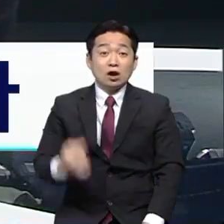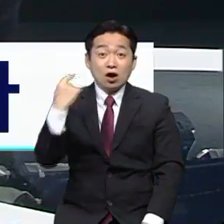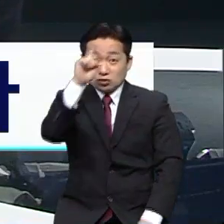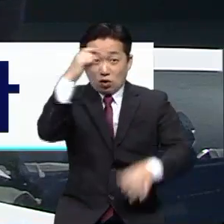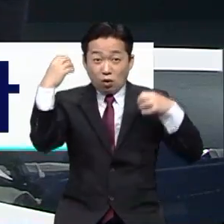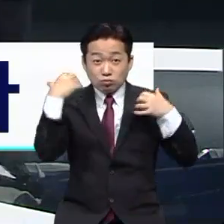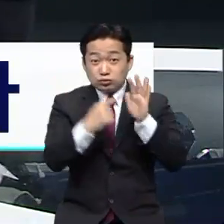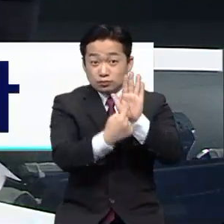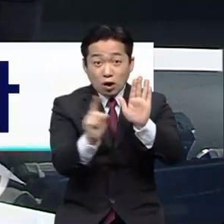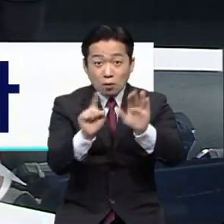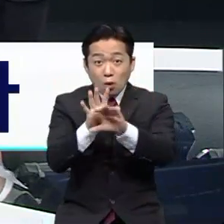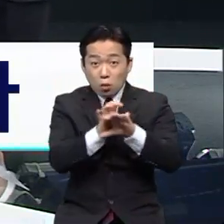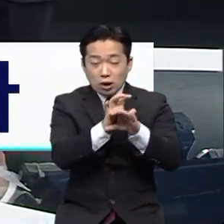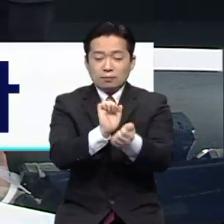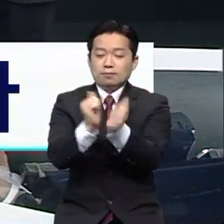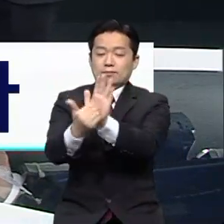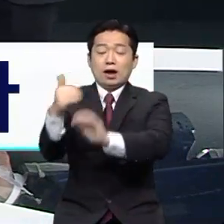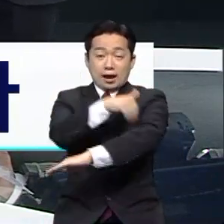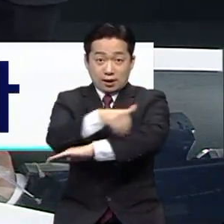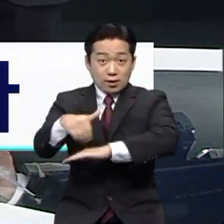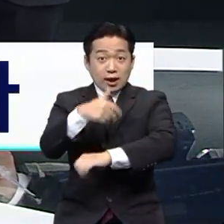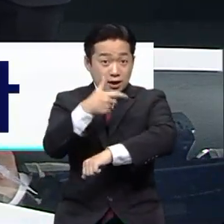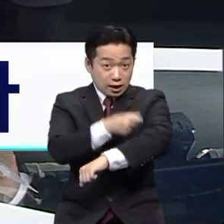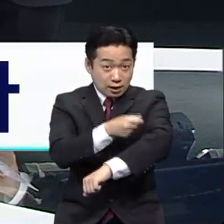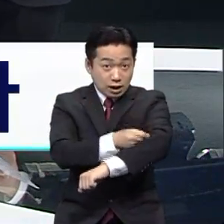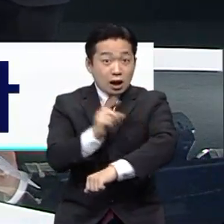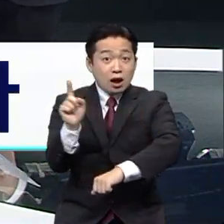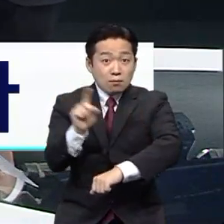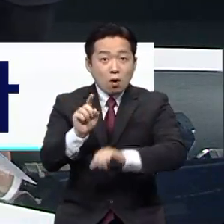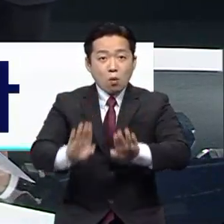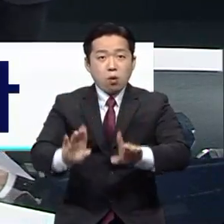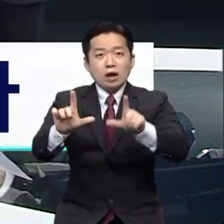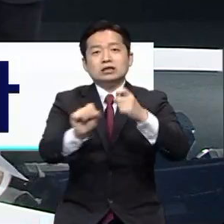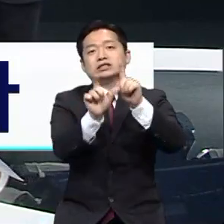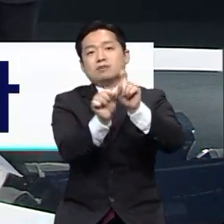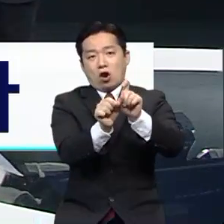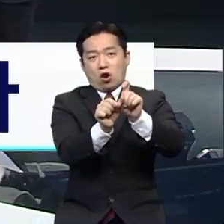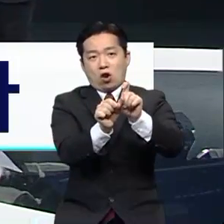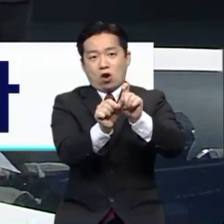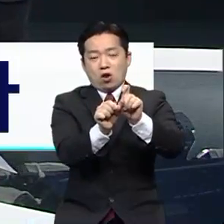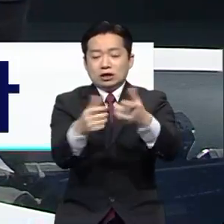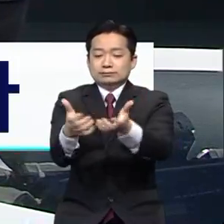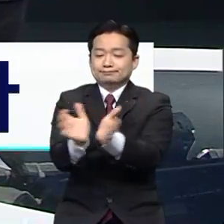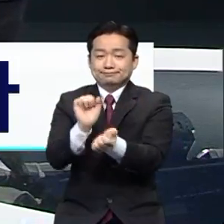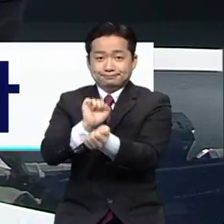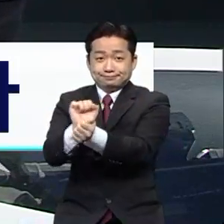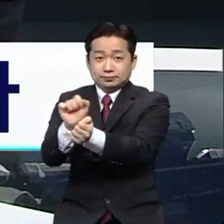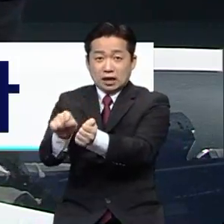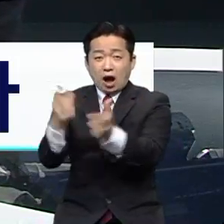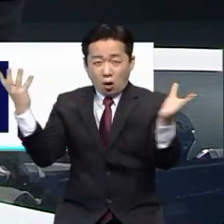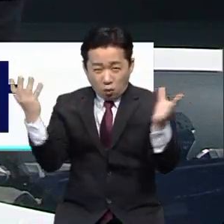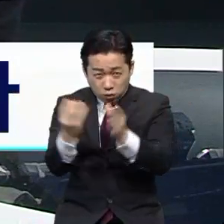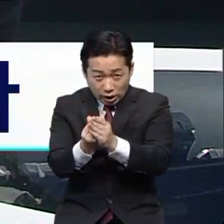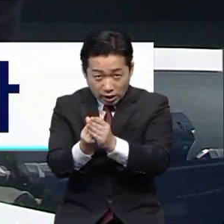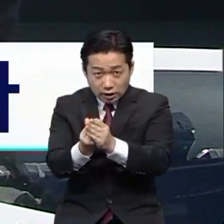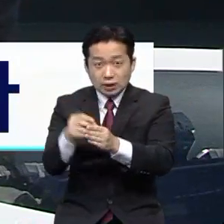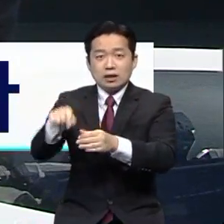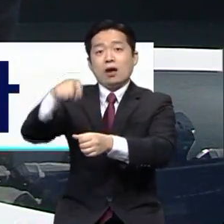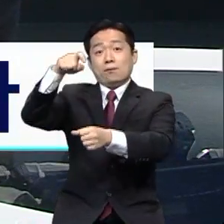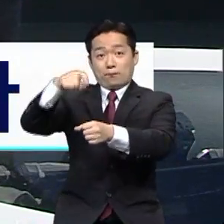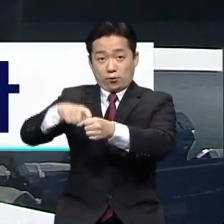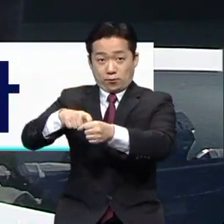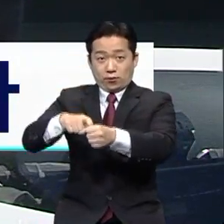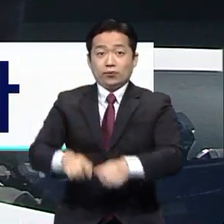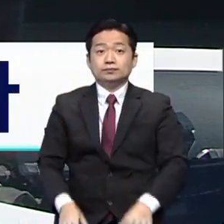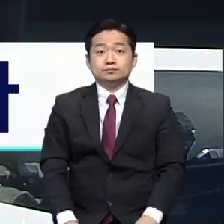어제 정부가 발표한 코로나 백신 접종 계획 을 보면 올해 11월에 집단 면역을 형성 하는 게 목표 라고